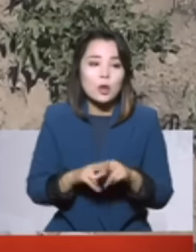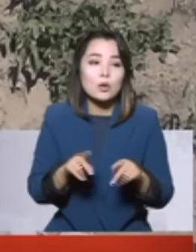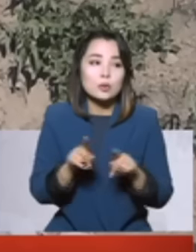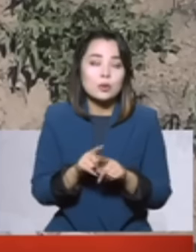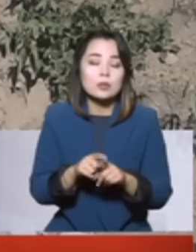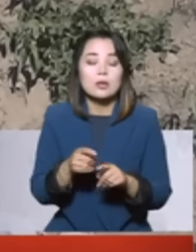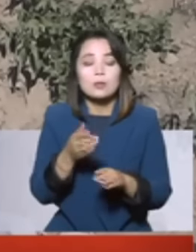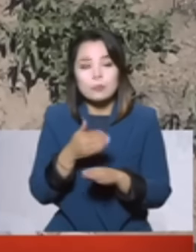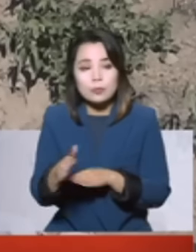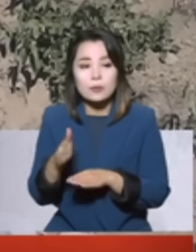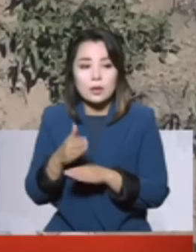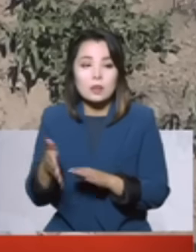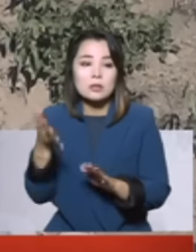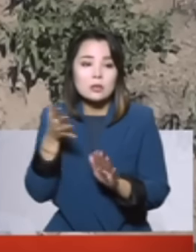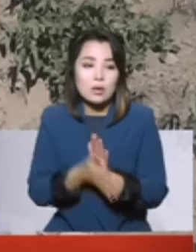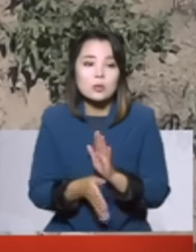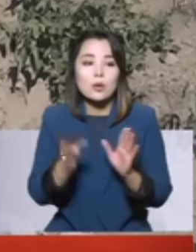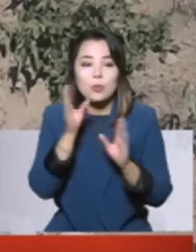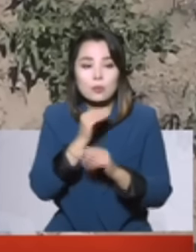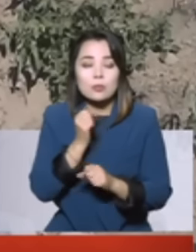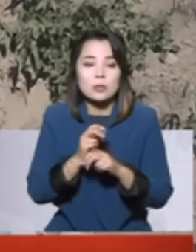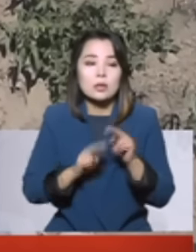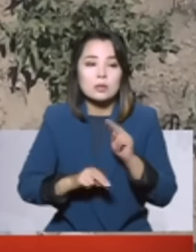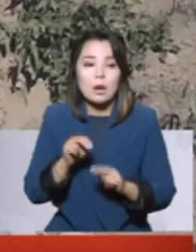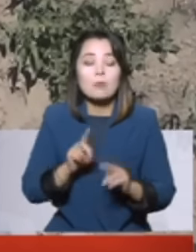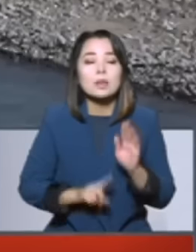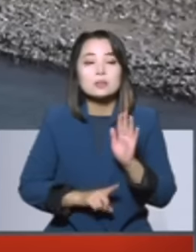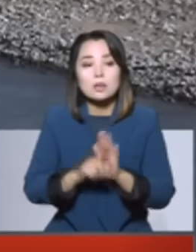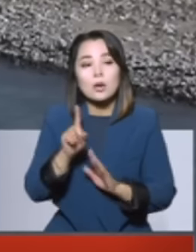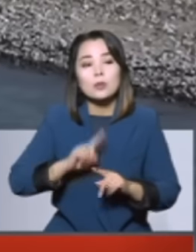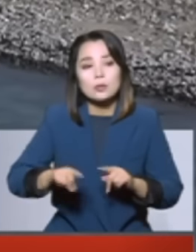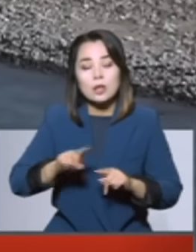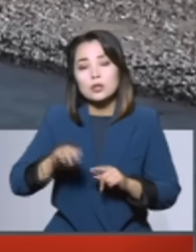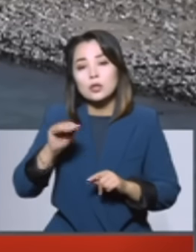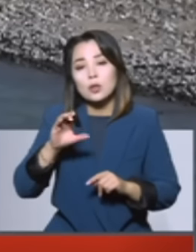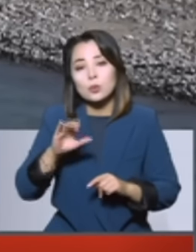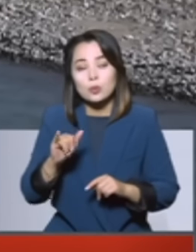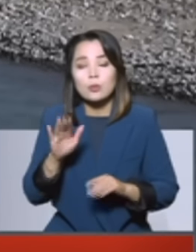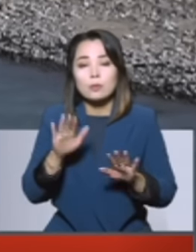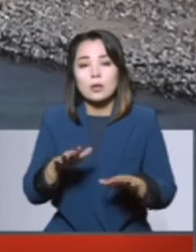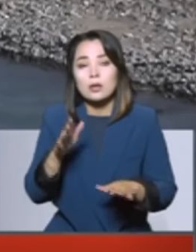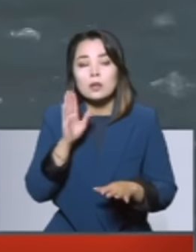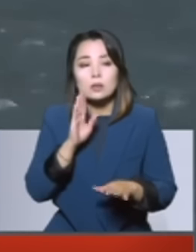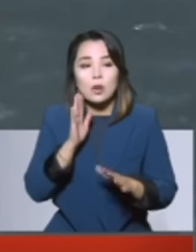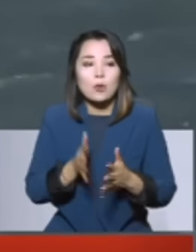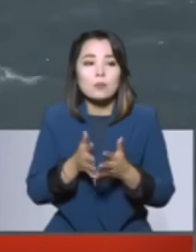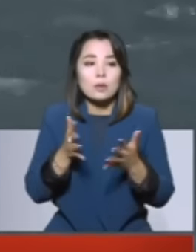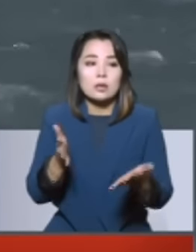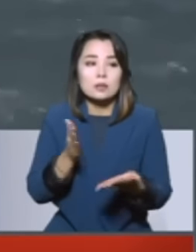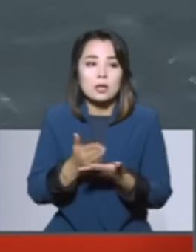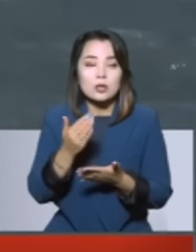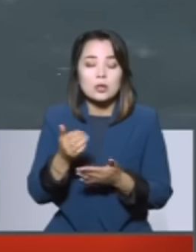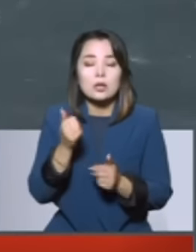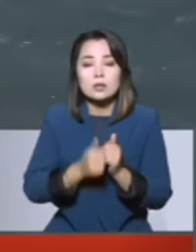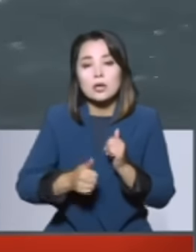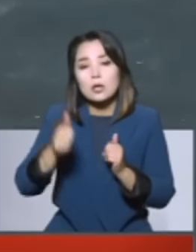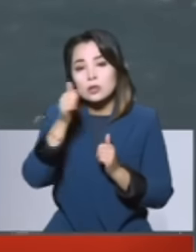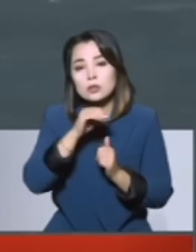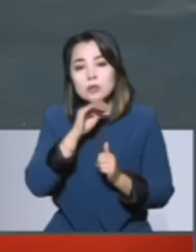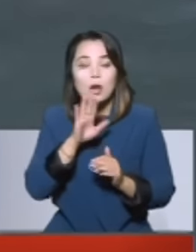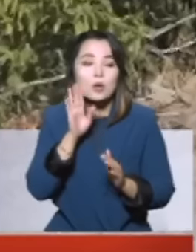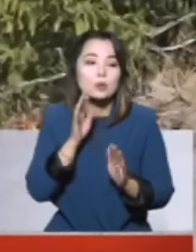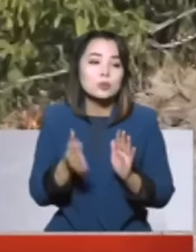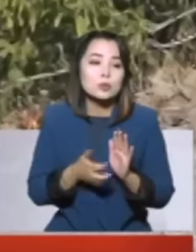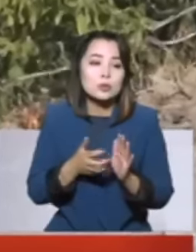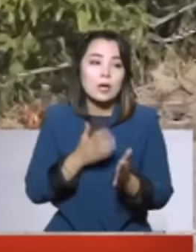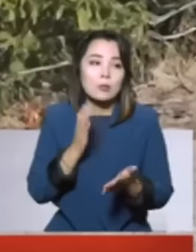пезге ақша бөлінсе, уже сімірге уже строительство құрылысы басталады. Жетісу өзен көлі мол аймақ қатарында болғанмен жылдан жылға су тапшылығы